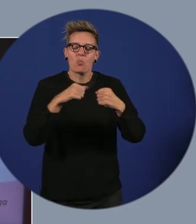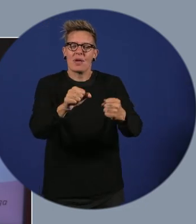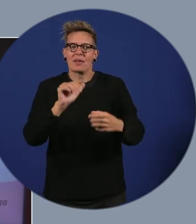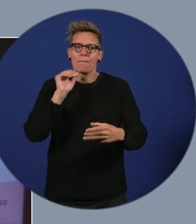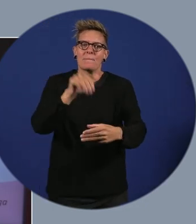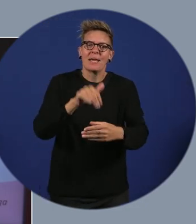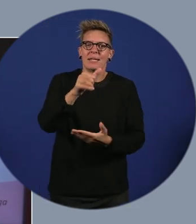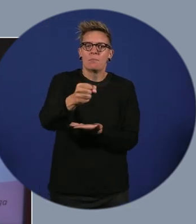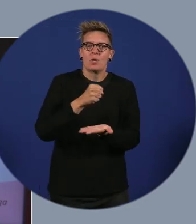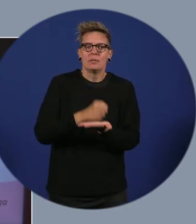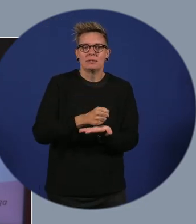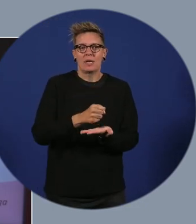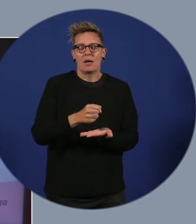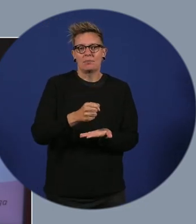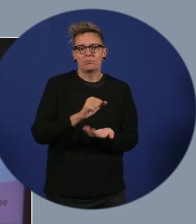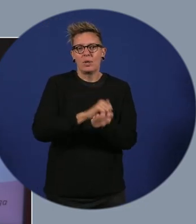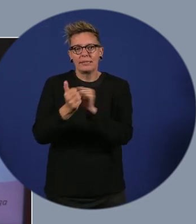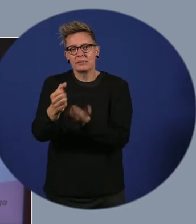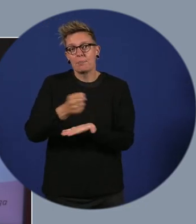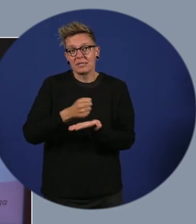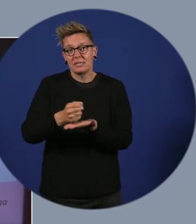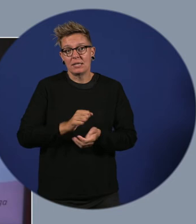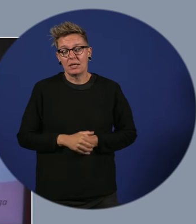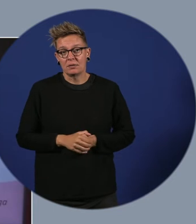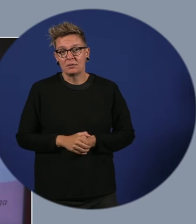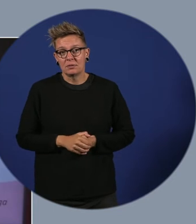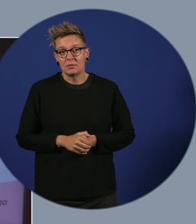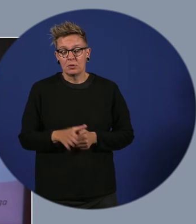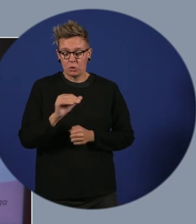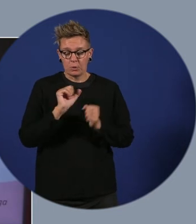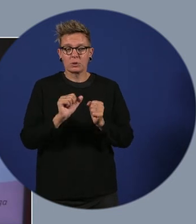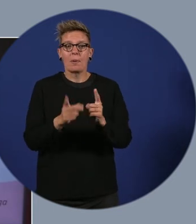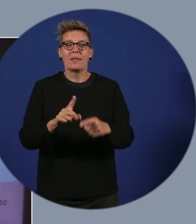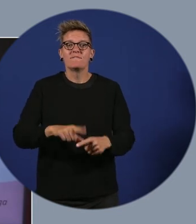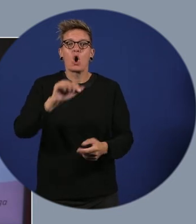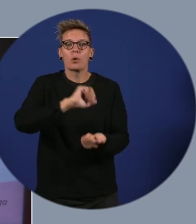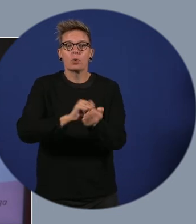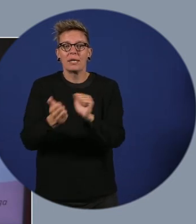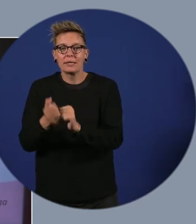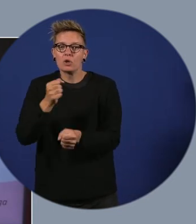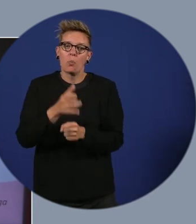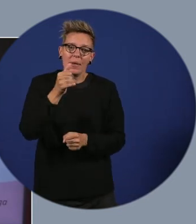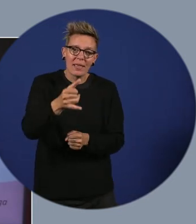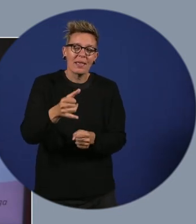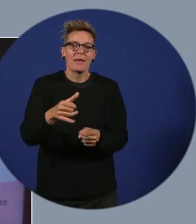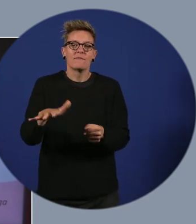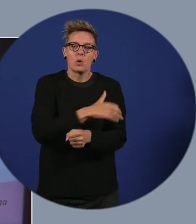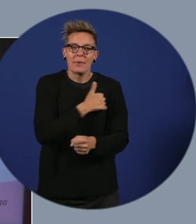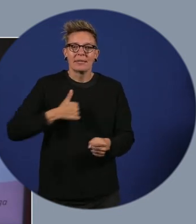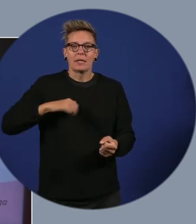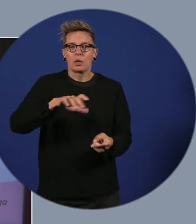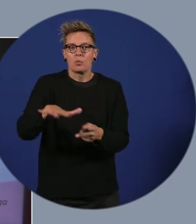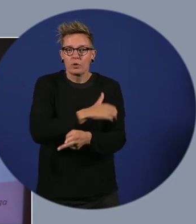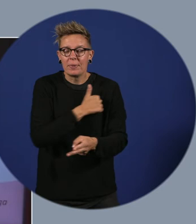och fatta beslut. Och det kan man bara om man är vald politiker i fullmäktige, regionfullmäktige eller